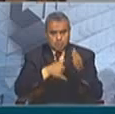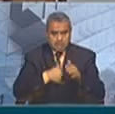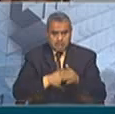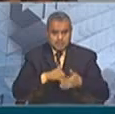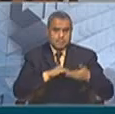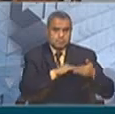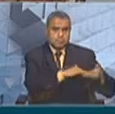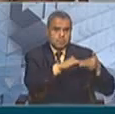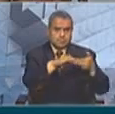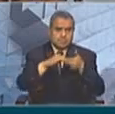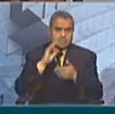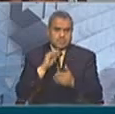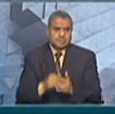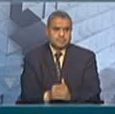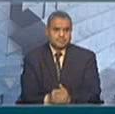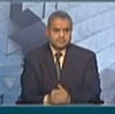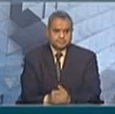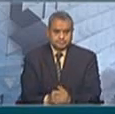اليمنيين.